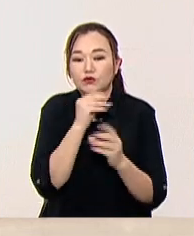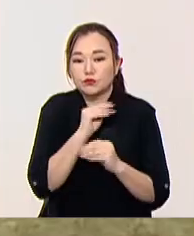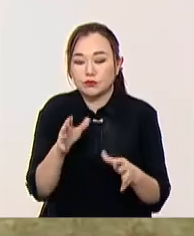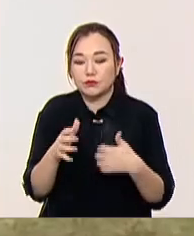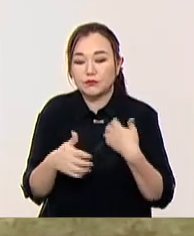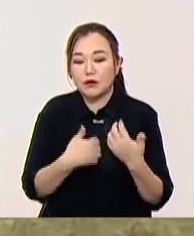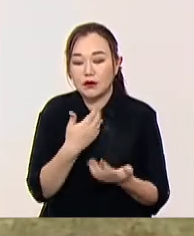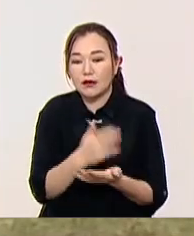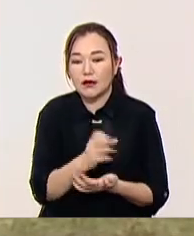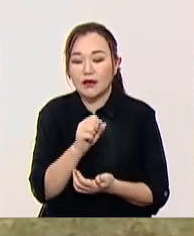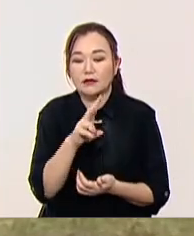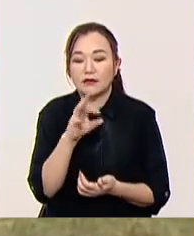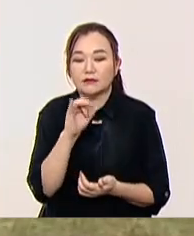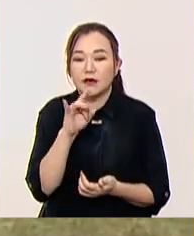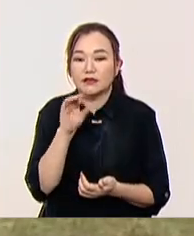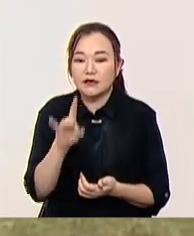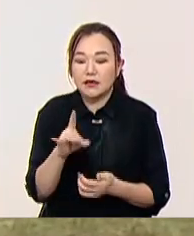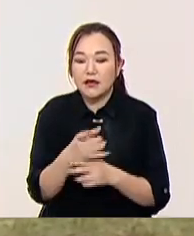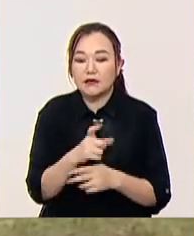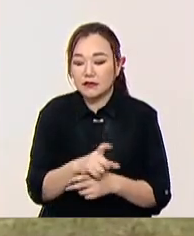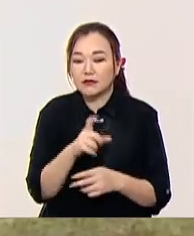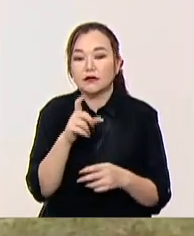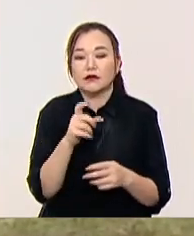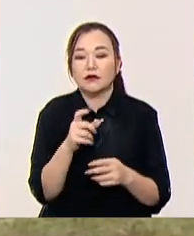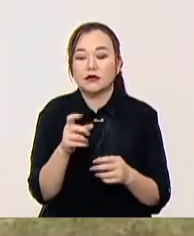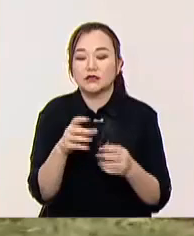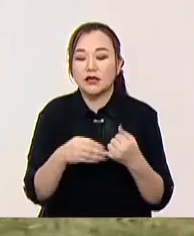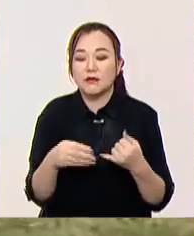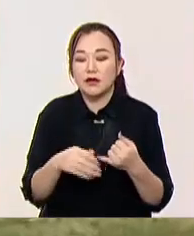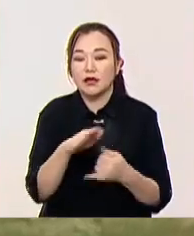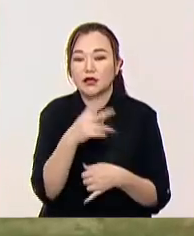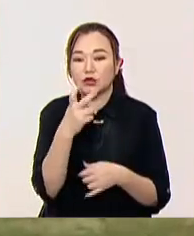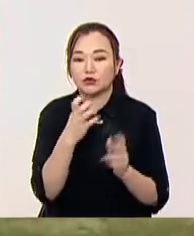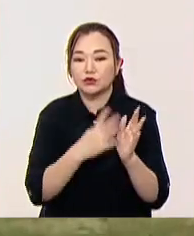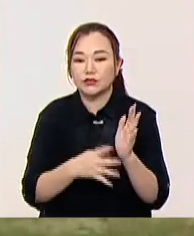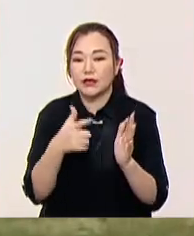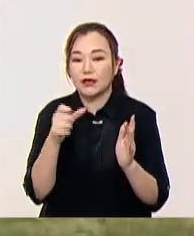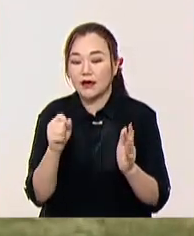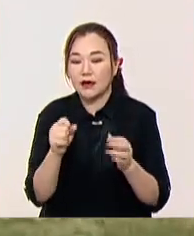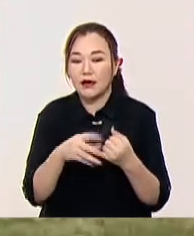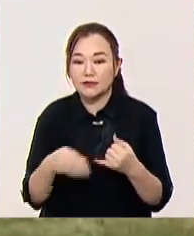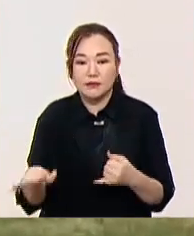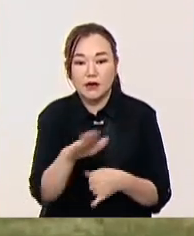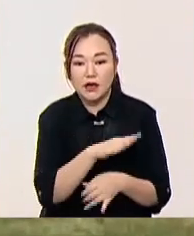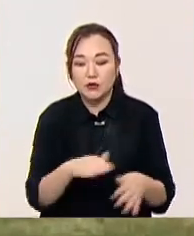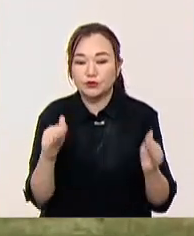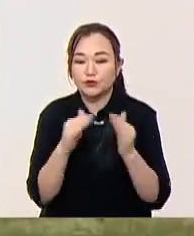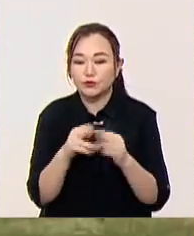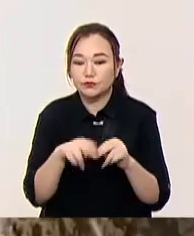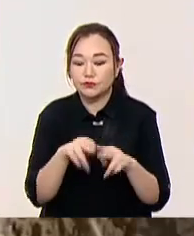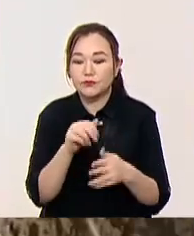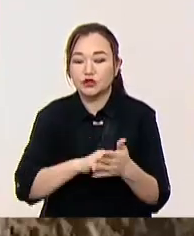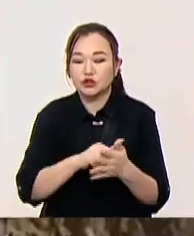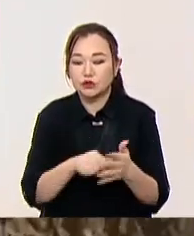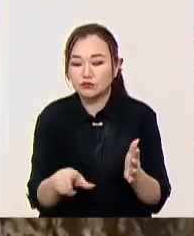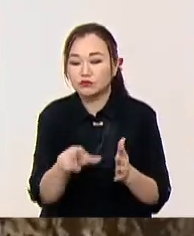endi. Andas Batır ауылында картаға енбеген жер телімінің көлемі 290 гектарды құрайды. Осы аймақта үй тіккен елге сол себепті де жол